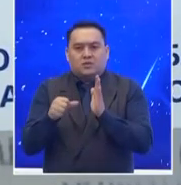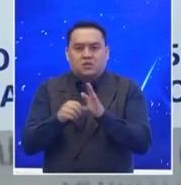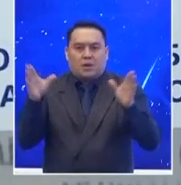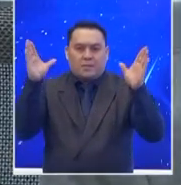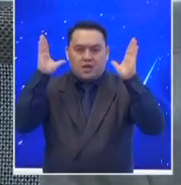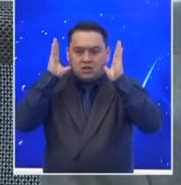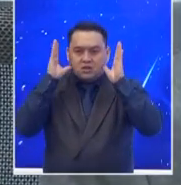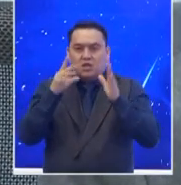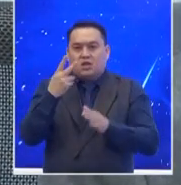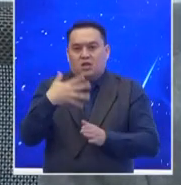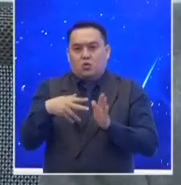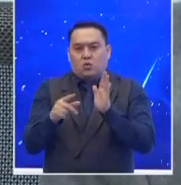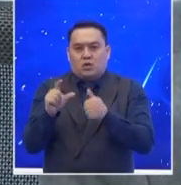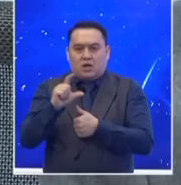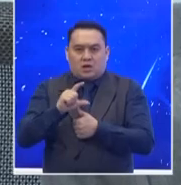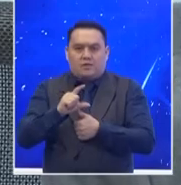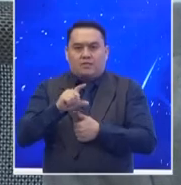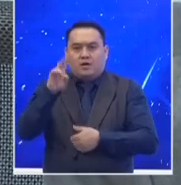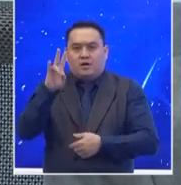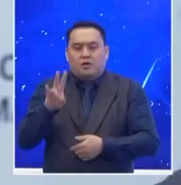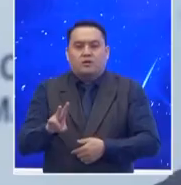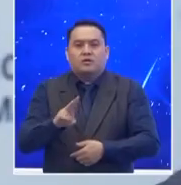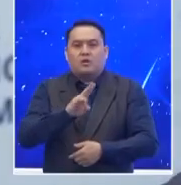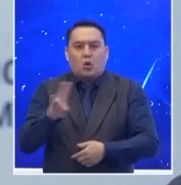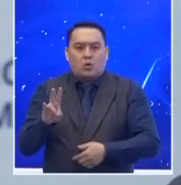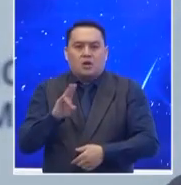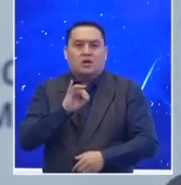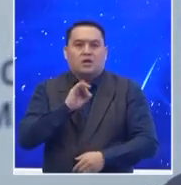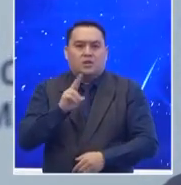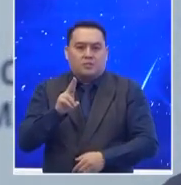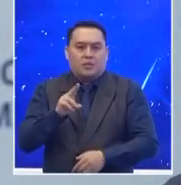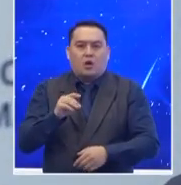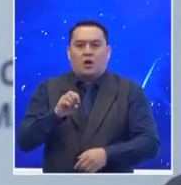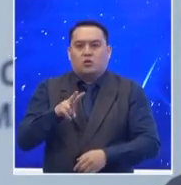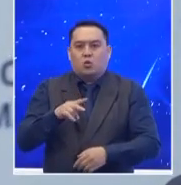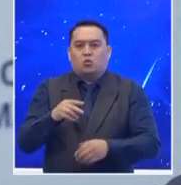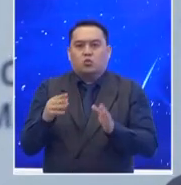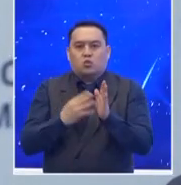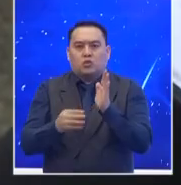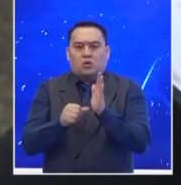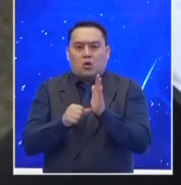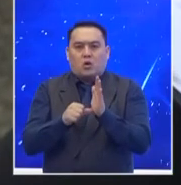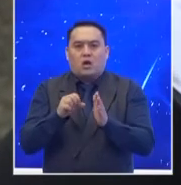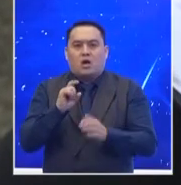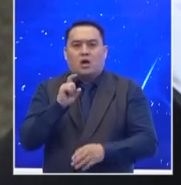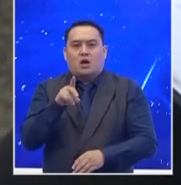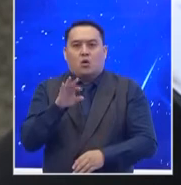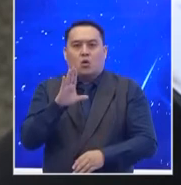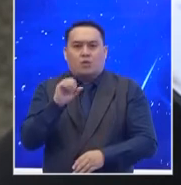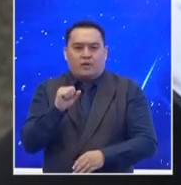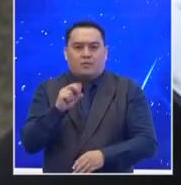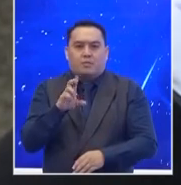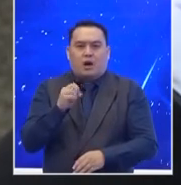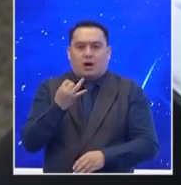466 ислам мешіттері, 52 православиелік, 11 рим католиктік, 96 протестанттық, 10 Иехова куәгерлері, 1